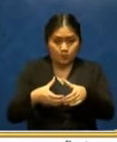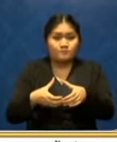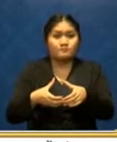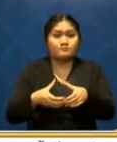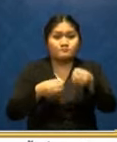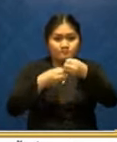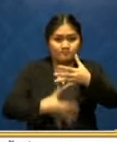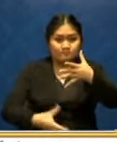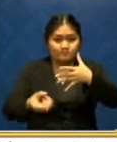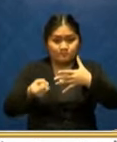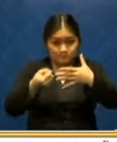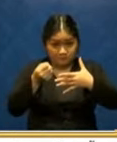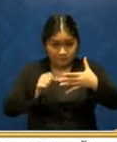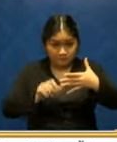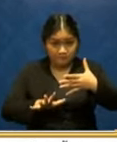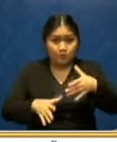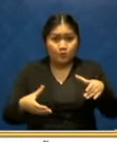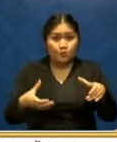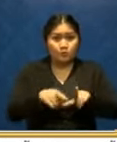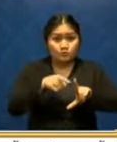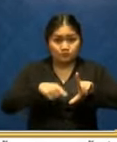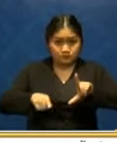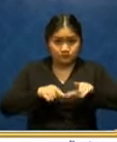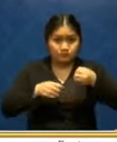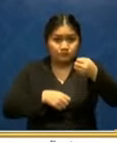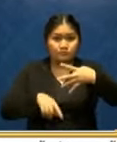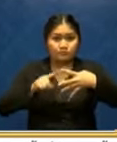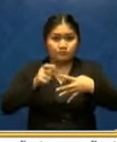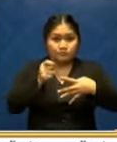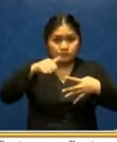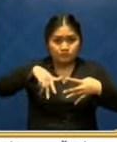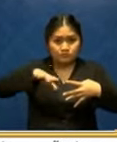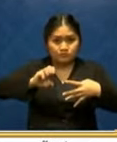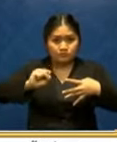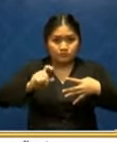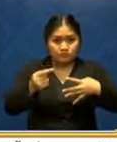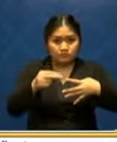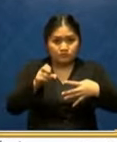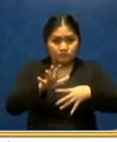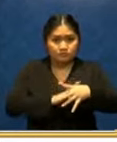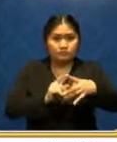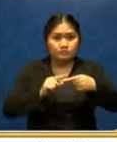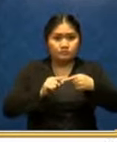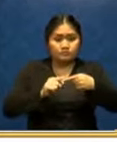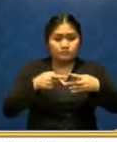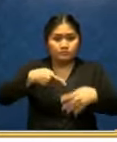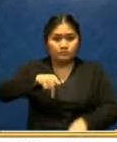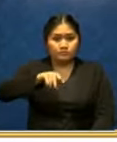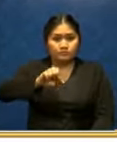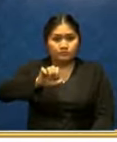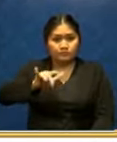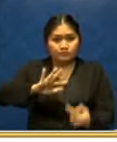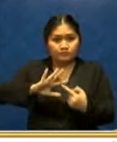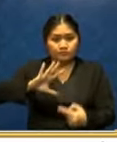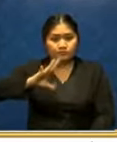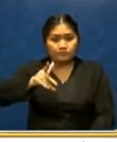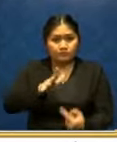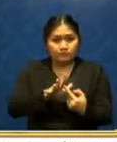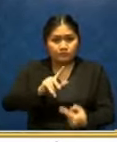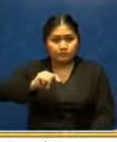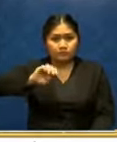ครับสัดส่วนของพรรคก้าวไกลจำนวน4ท่านนายอภิสิทธิ์ไล่ศัตรูไกลนายปิยชาติรุจิพรว